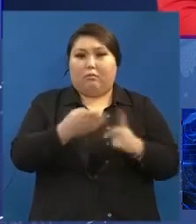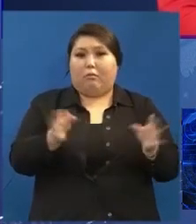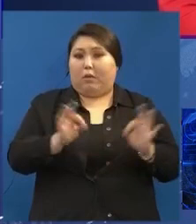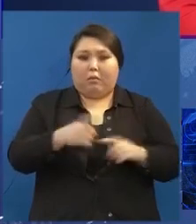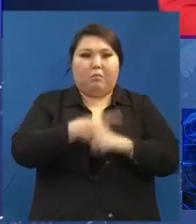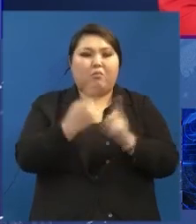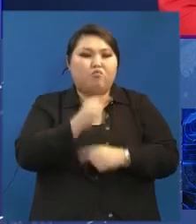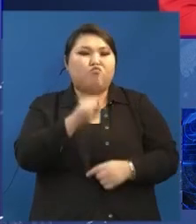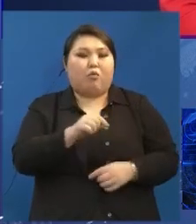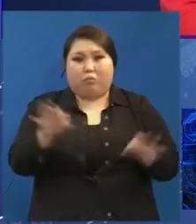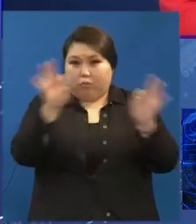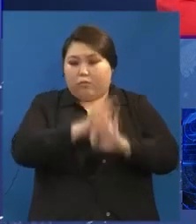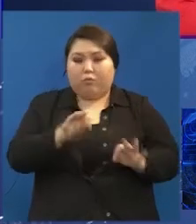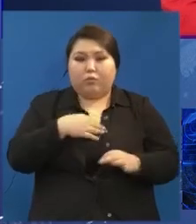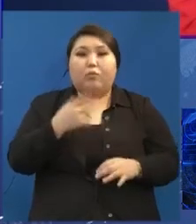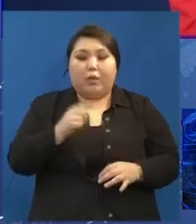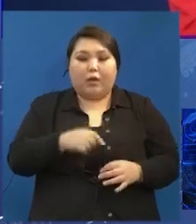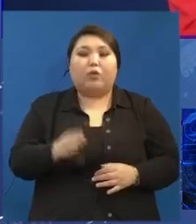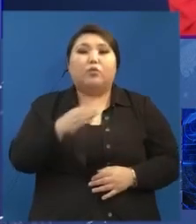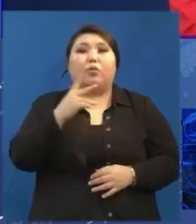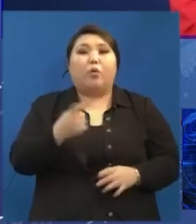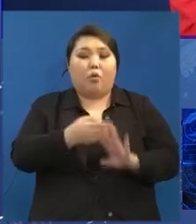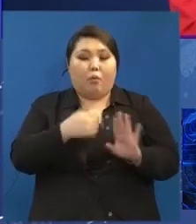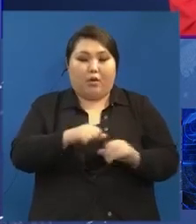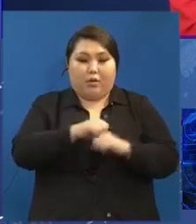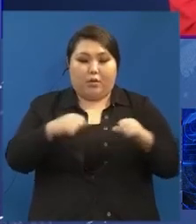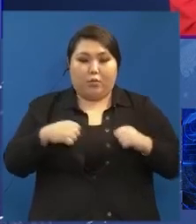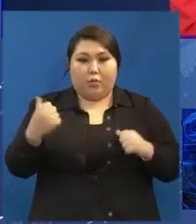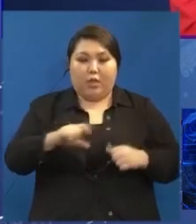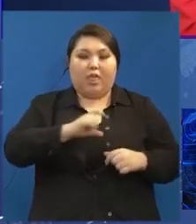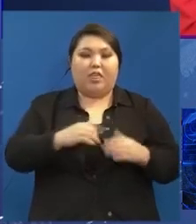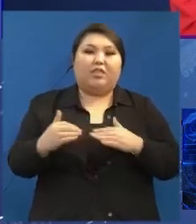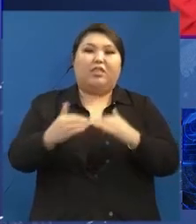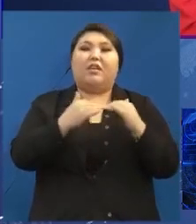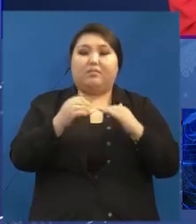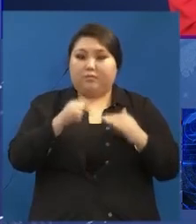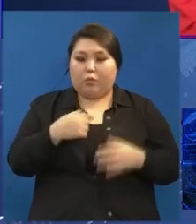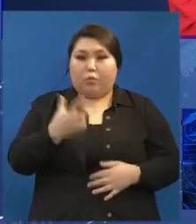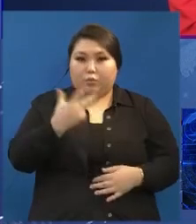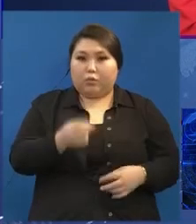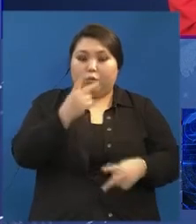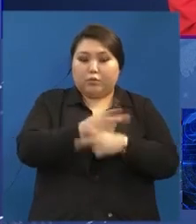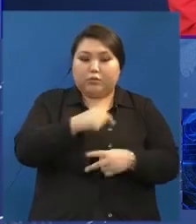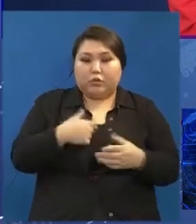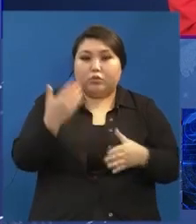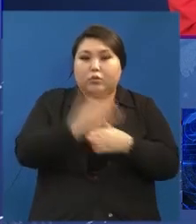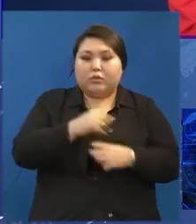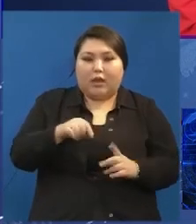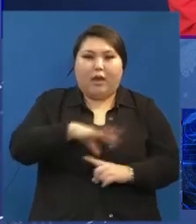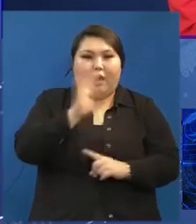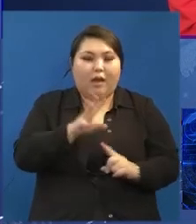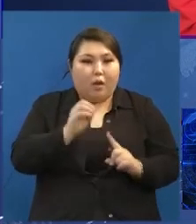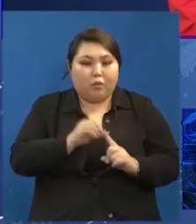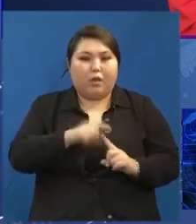буруутаа тооцож болохгүй гэдэг үндсэн хуулийн бас тунхаг байгаа. Шүүхийн өмнө иргэн бүрт эрх тэгш байна гэд. Тэгэхээр үндсэн хуулинда тунхагсан энэ